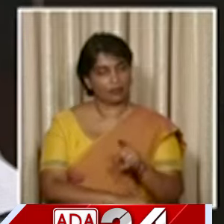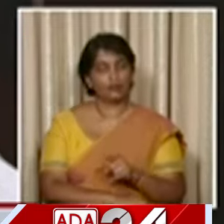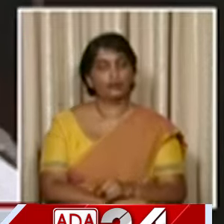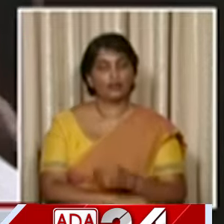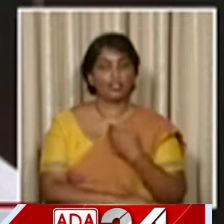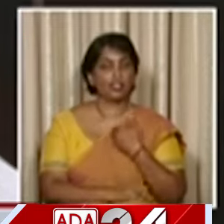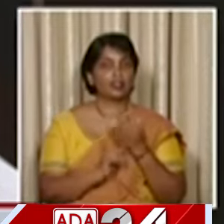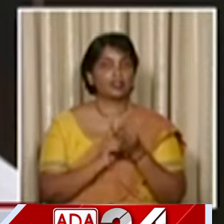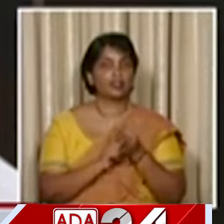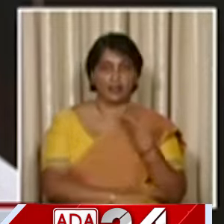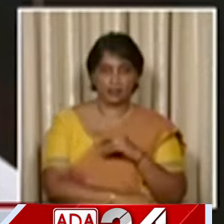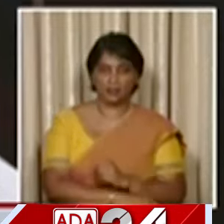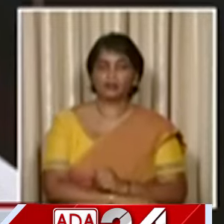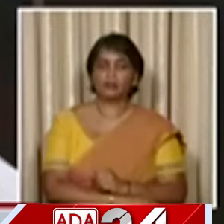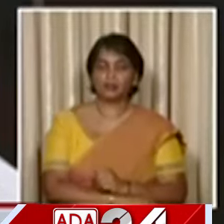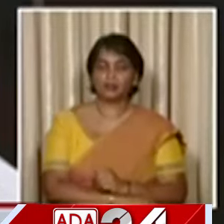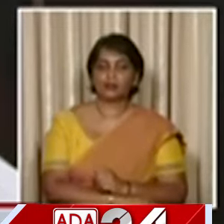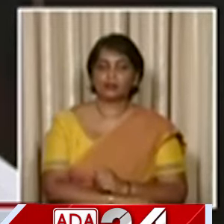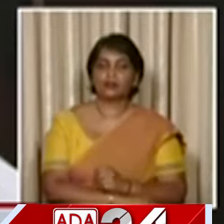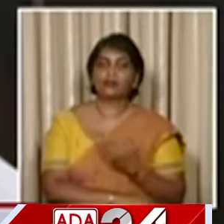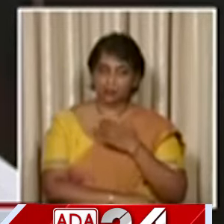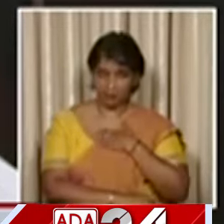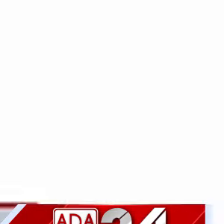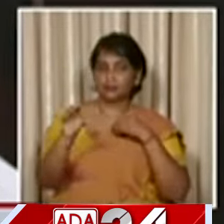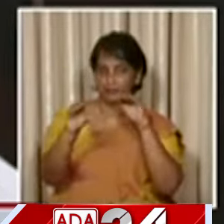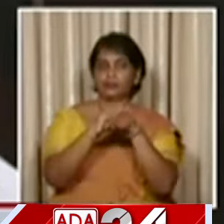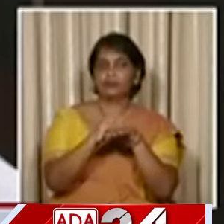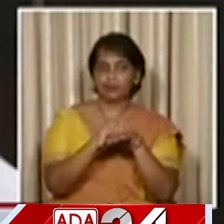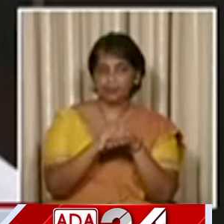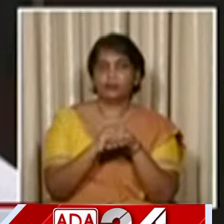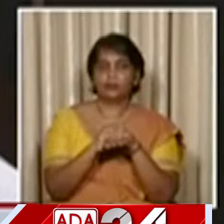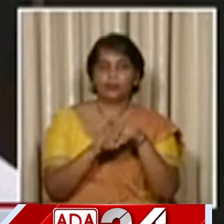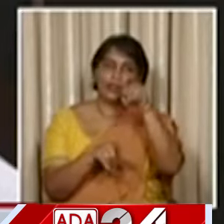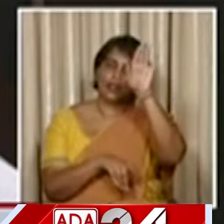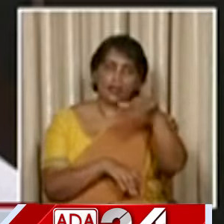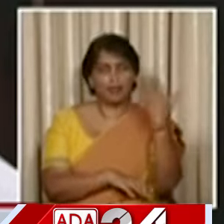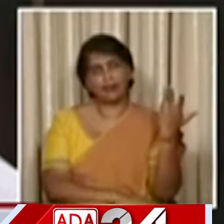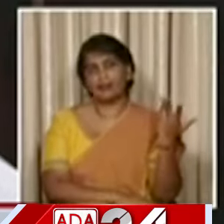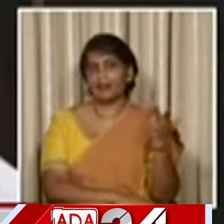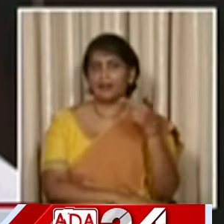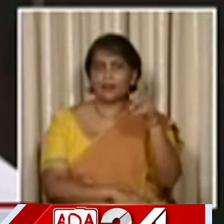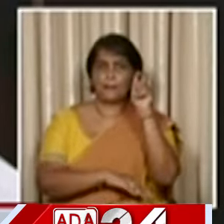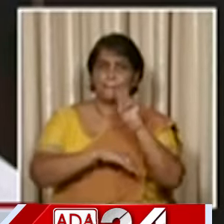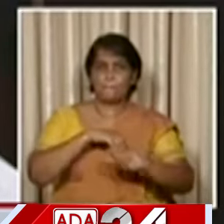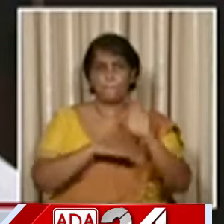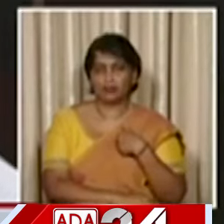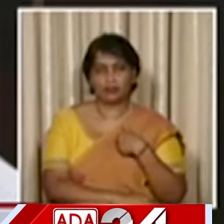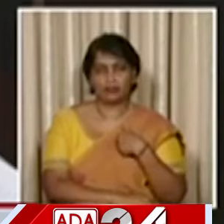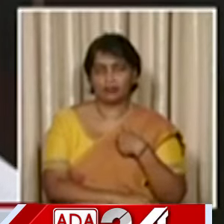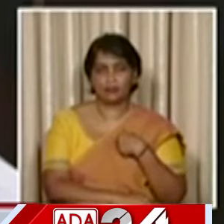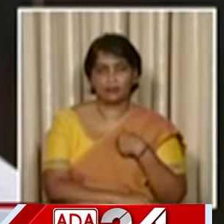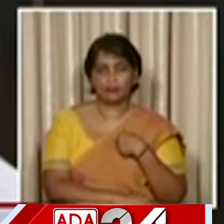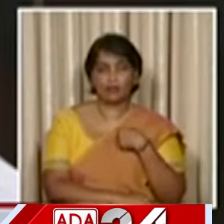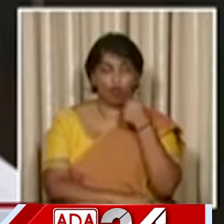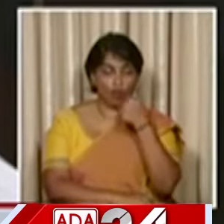මම ජනාධිපතිවරණයට එන්නේ නැහැ. මං කියන මං ජනාධිපතිවරණ ඉදිරිපත් කරේ. Some people say that I will not contest the presidential election. I must say